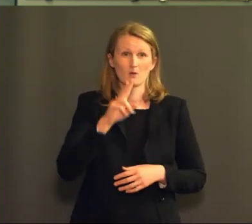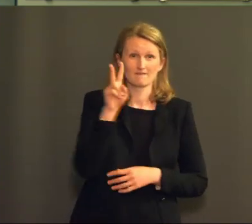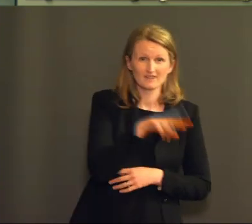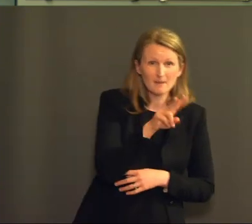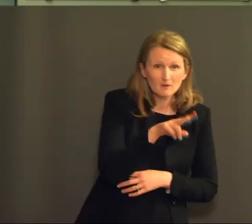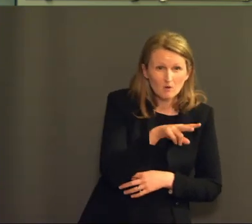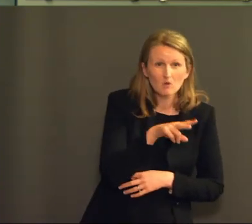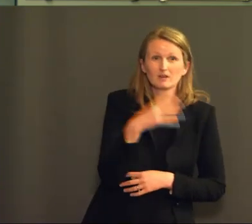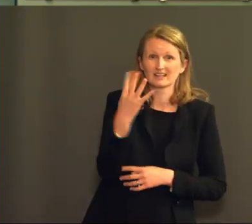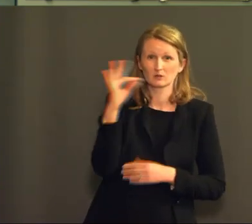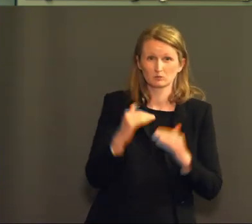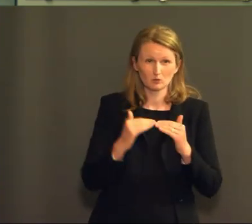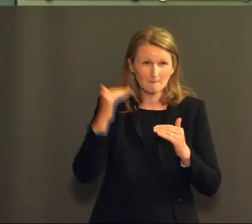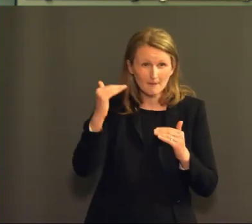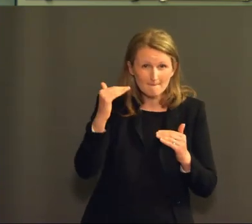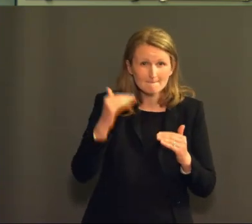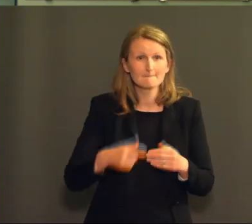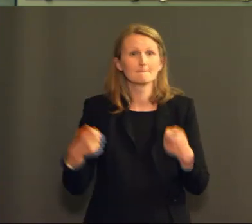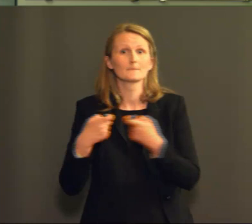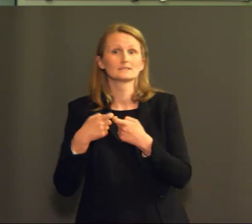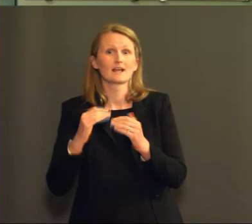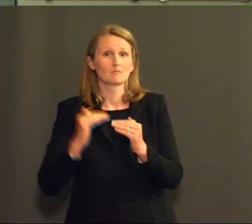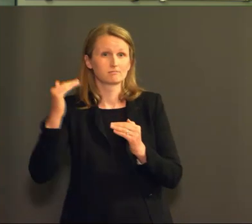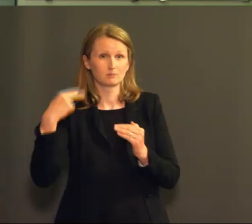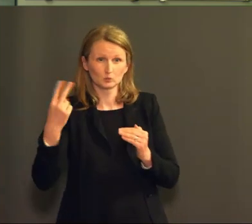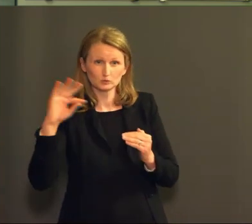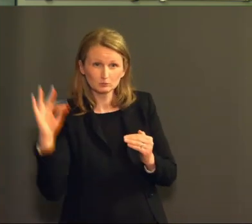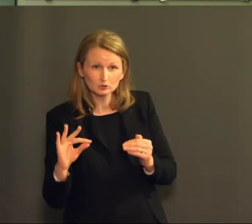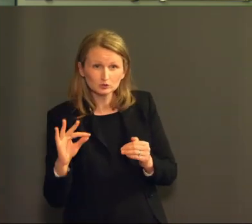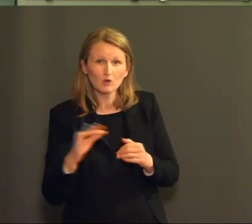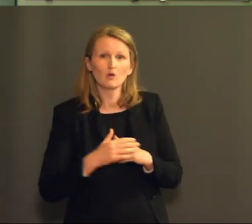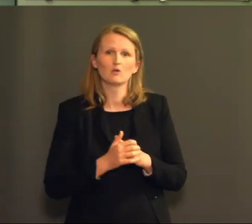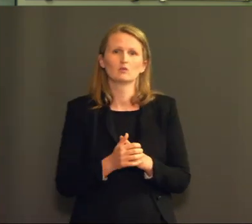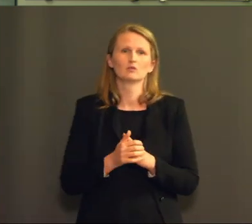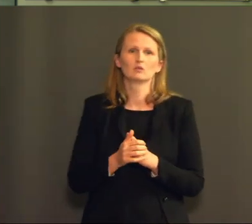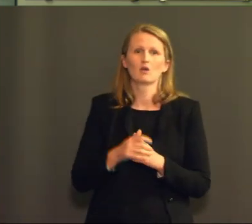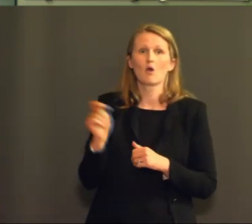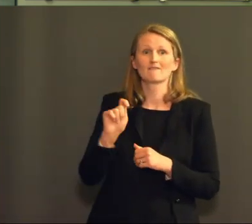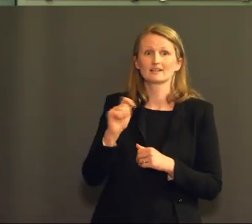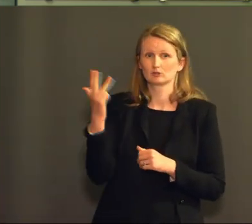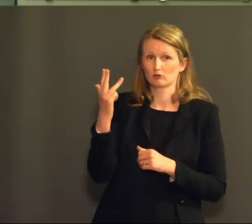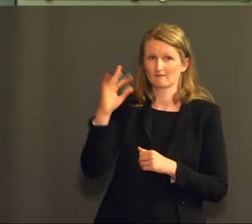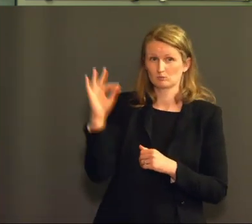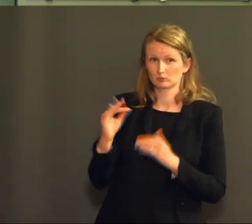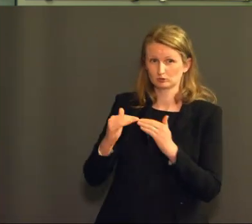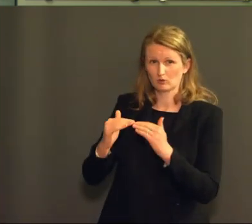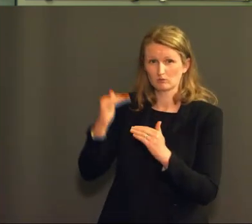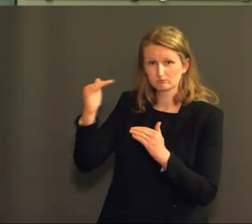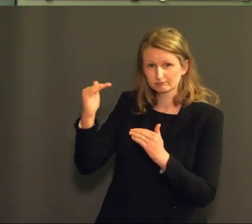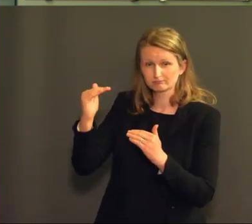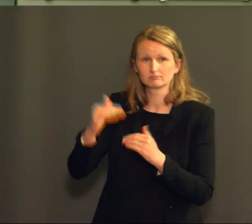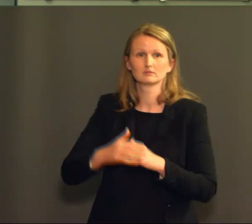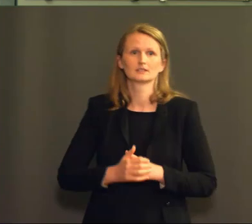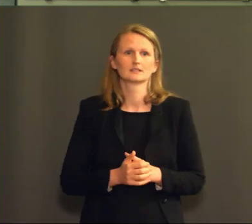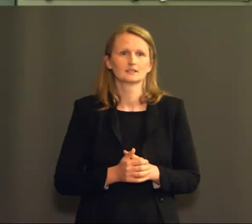région Bruxelles-Capitale, plus 12%, suivi d'Anvers, plus 9%, et du Hainaut,